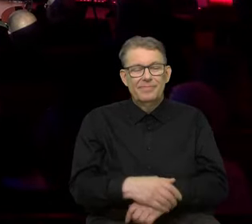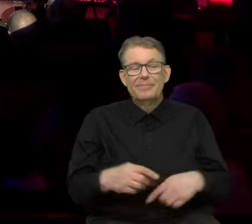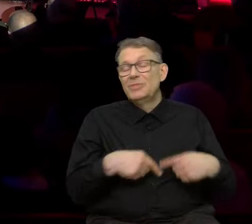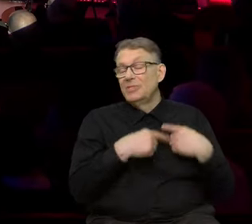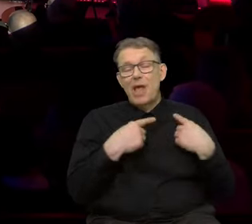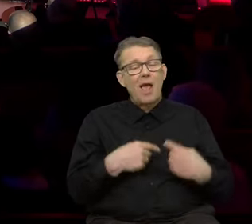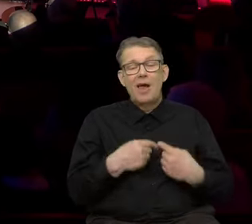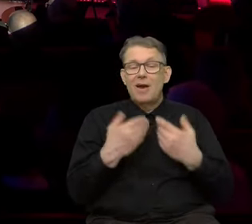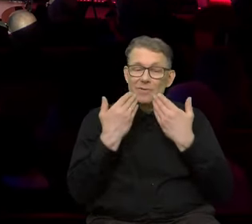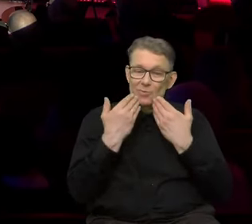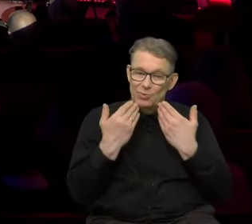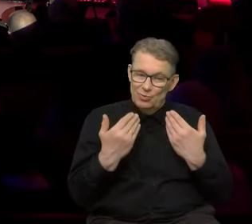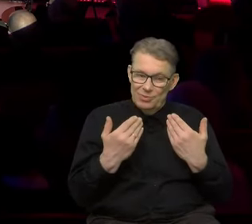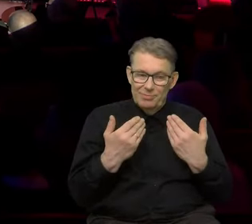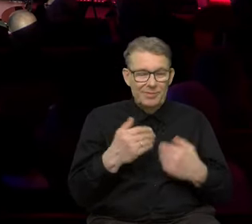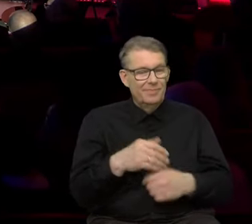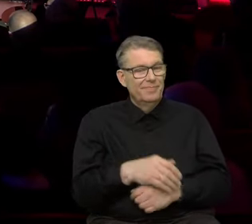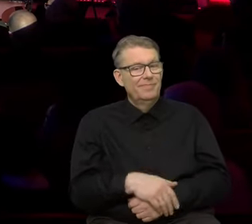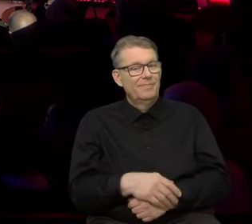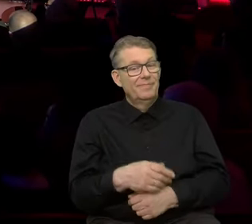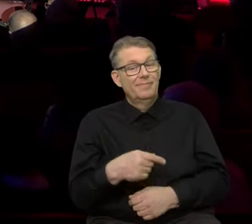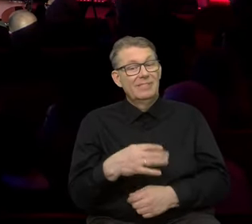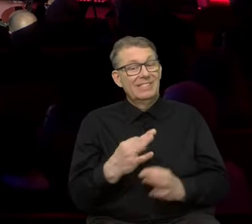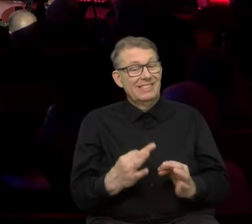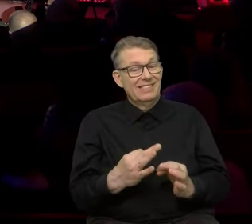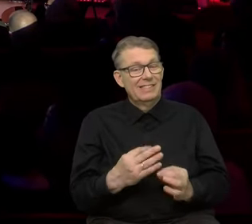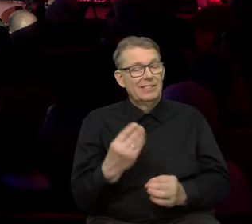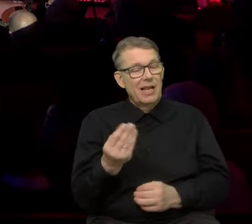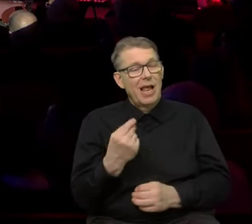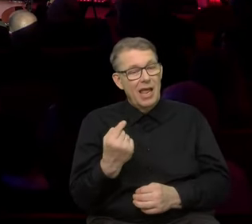Serdecznie dziękujemy. Teraz jeszcze raz